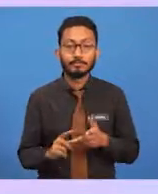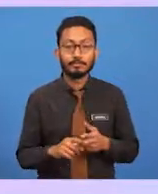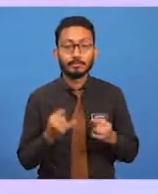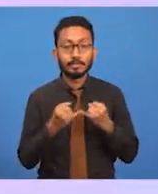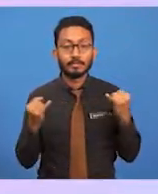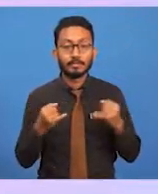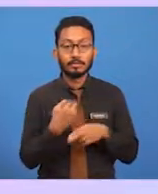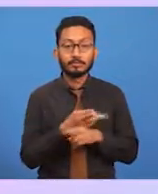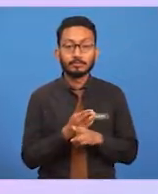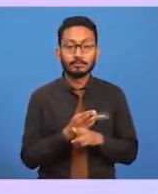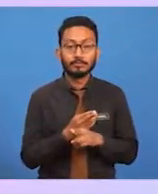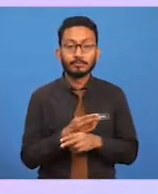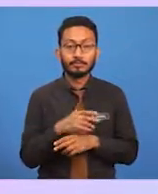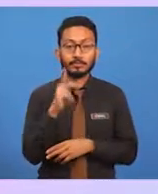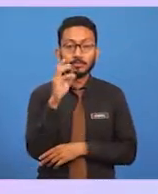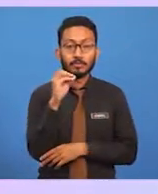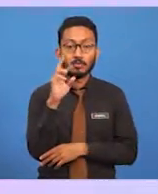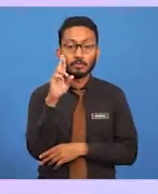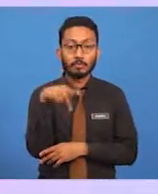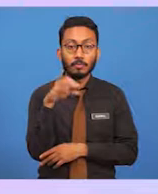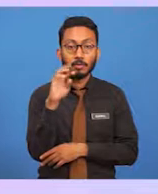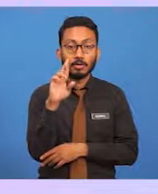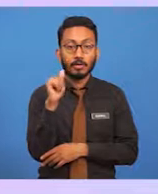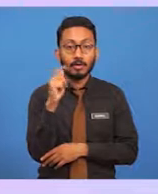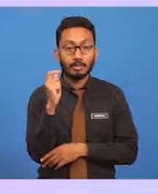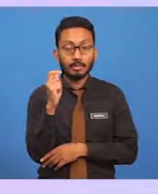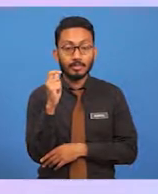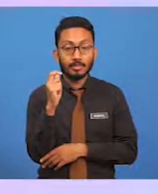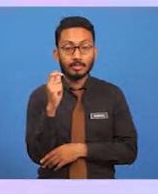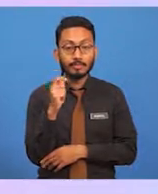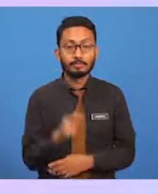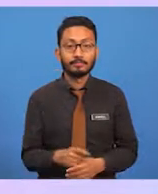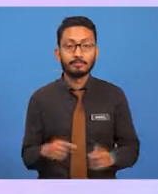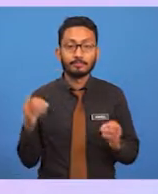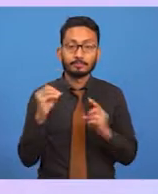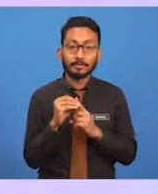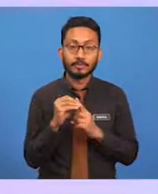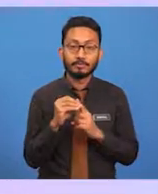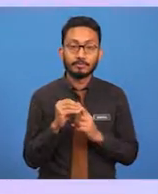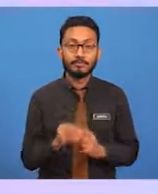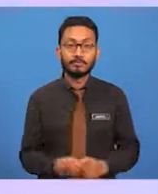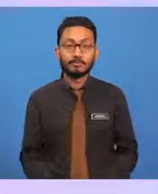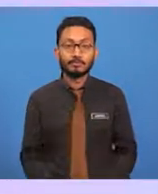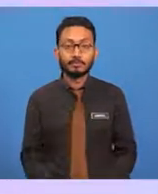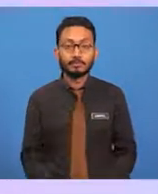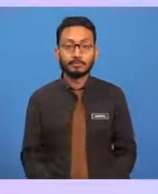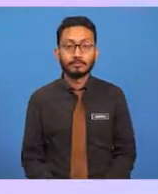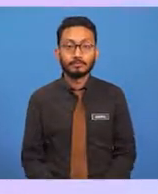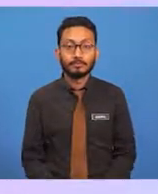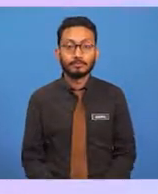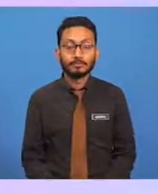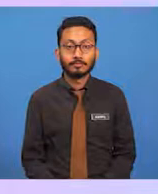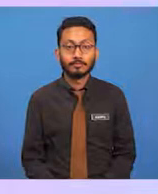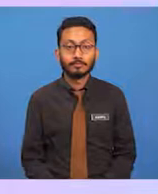Di penghujung tajuk ini, kita akan dapat mengetahui tentang pengenalan dan proses